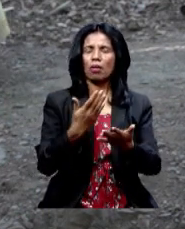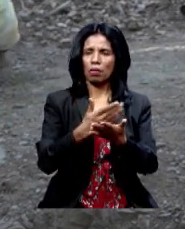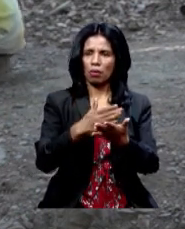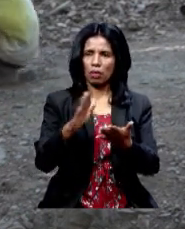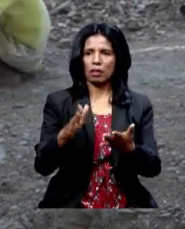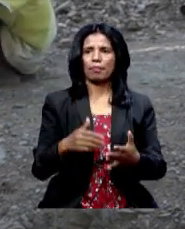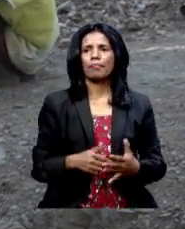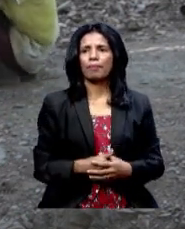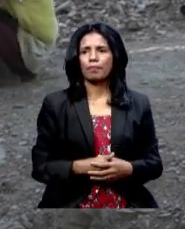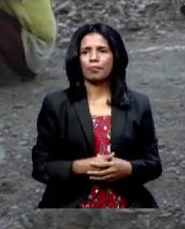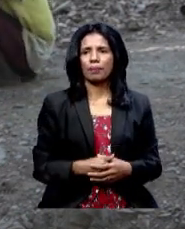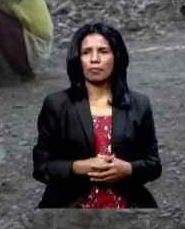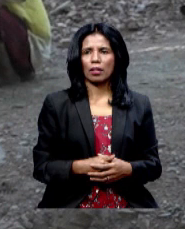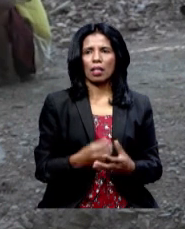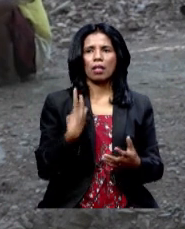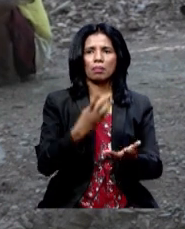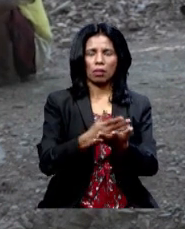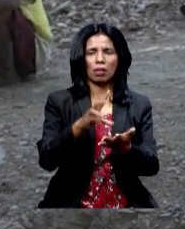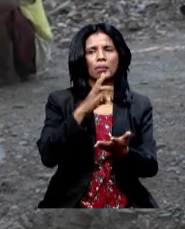tanke am sosa